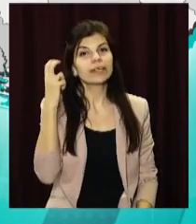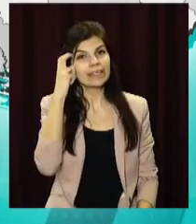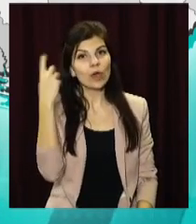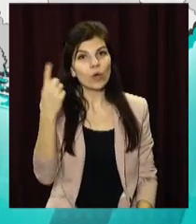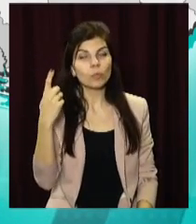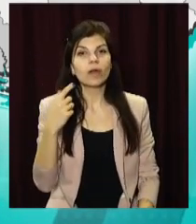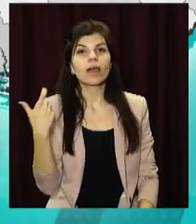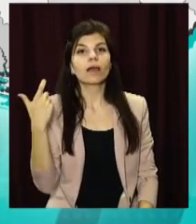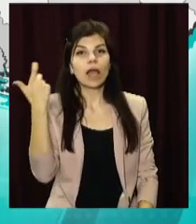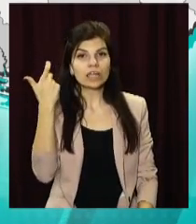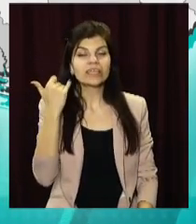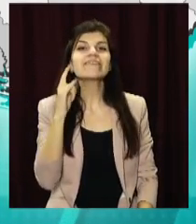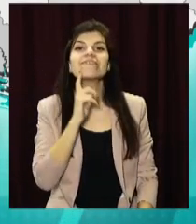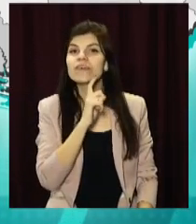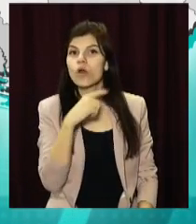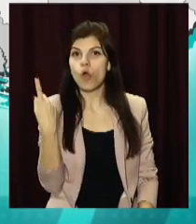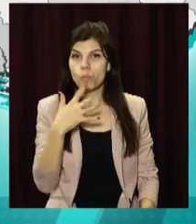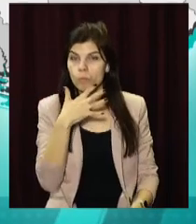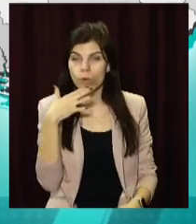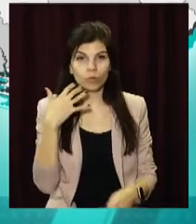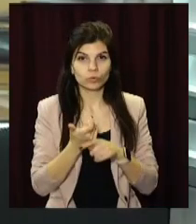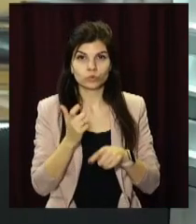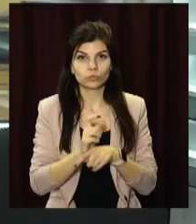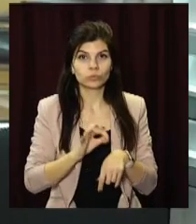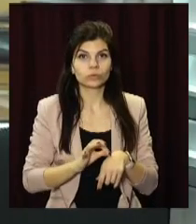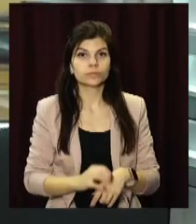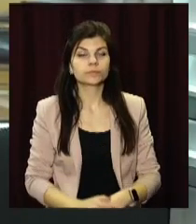Київська, Харківська та Вінницька області.